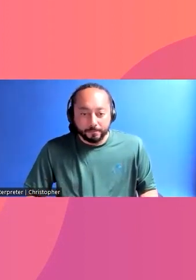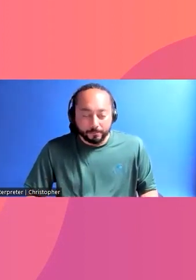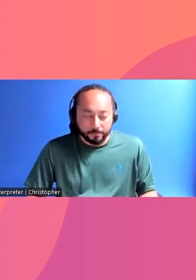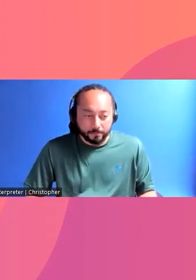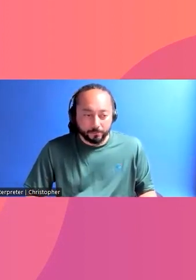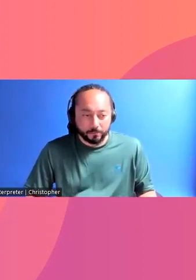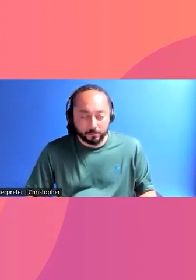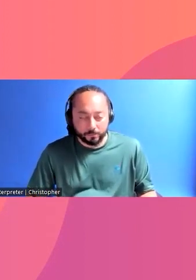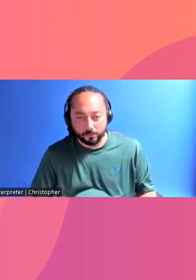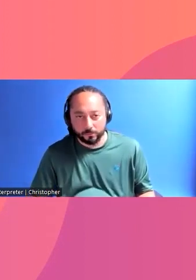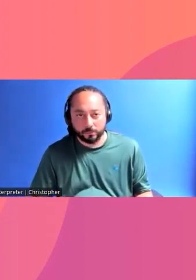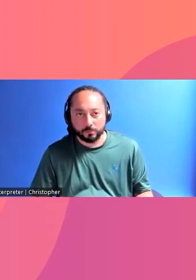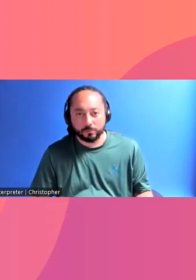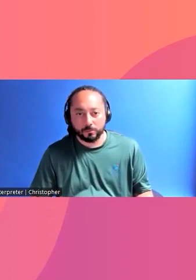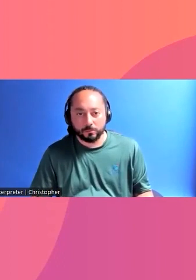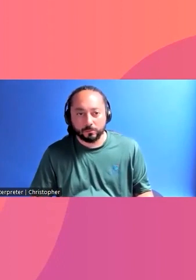ces études.